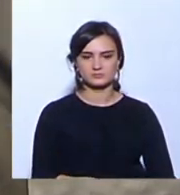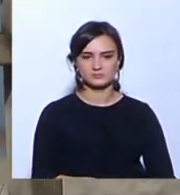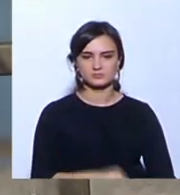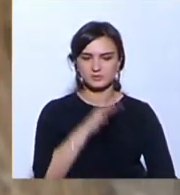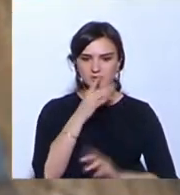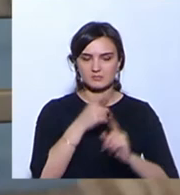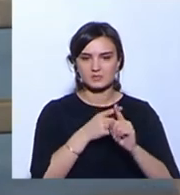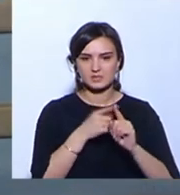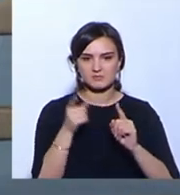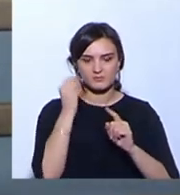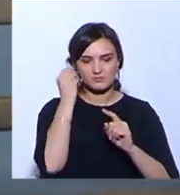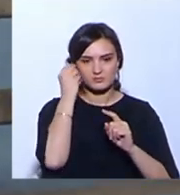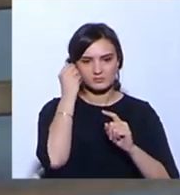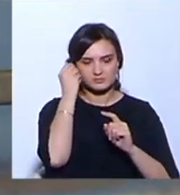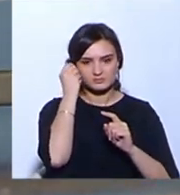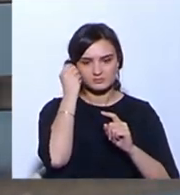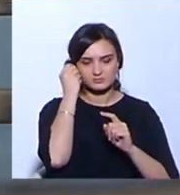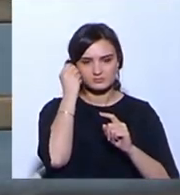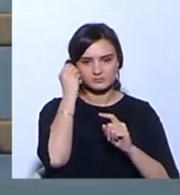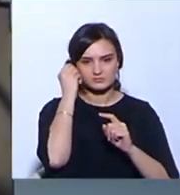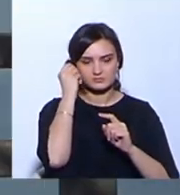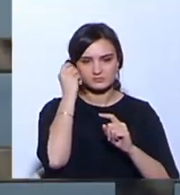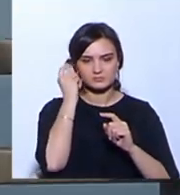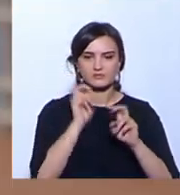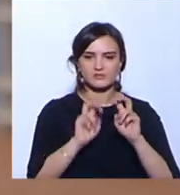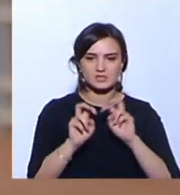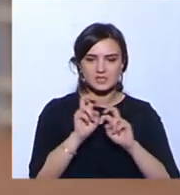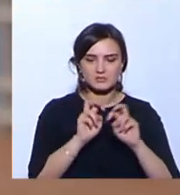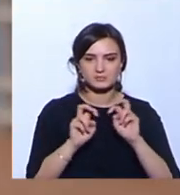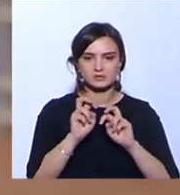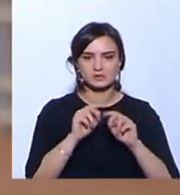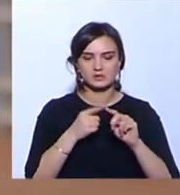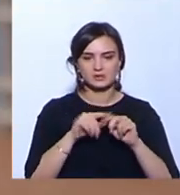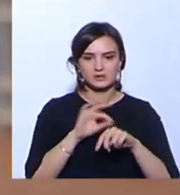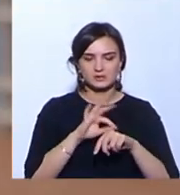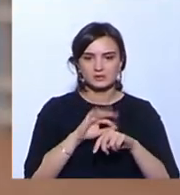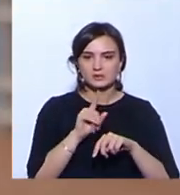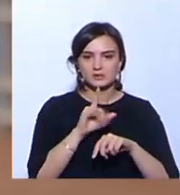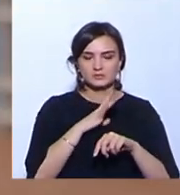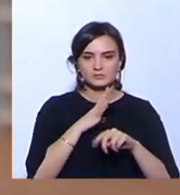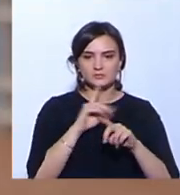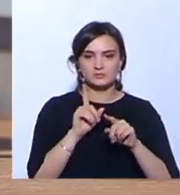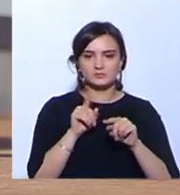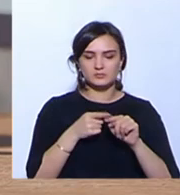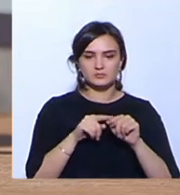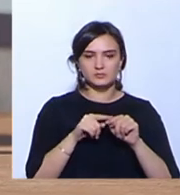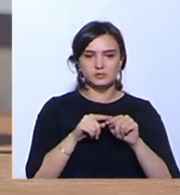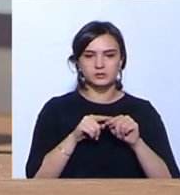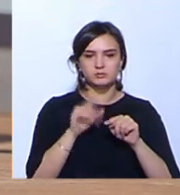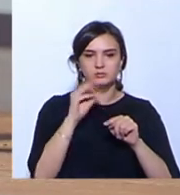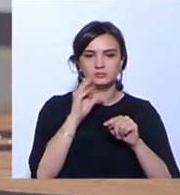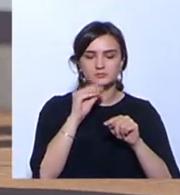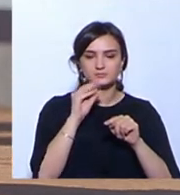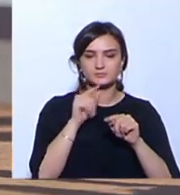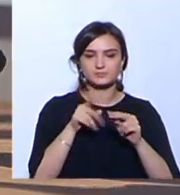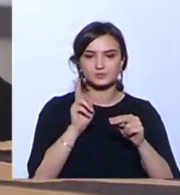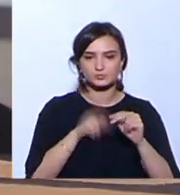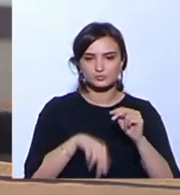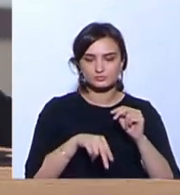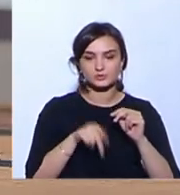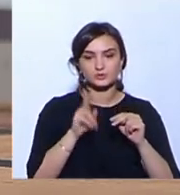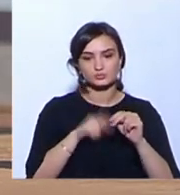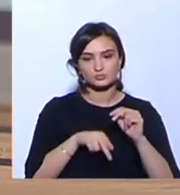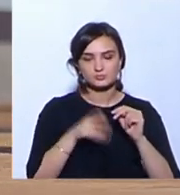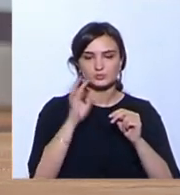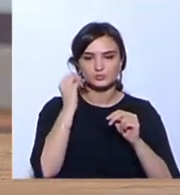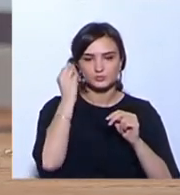წლების განმავლობაში ვიკვლევდით, ვეძებდით მიზეზს, თუ რა იყო, რასთან ჰქონდა საქმე, როდის დასრულდებოდა და